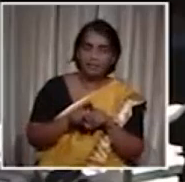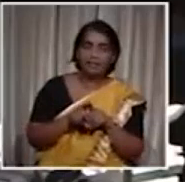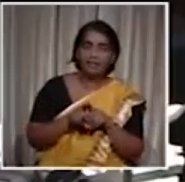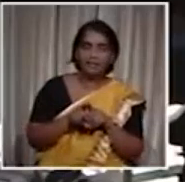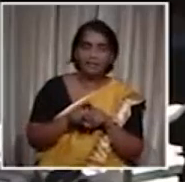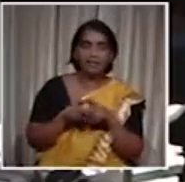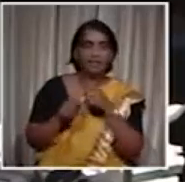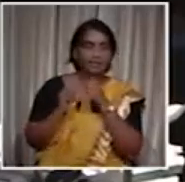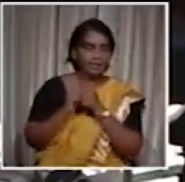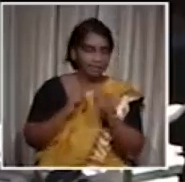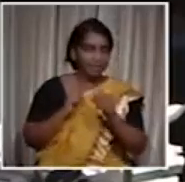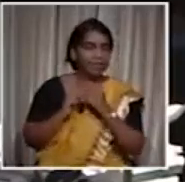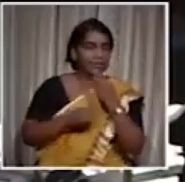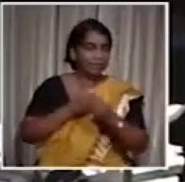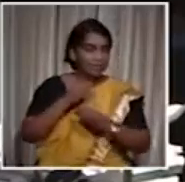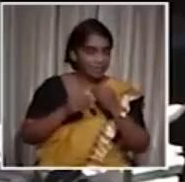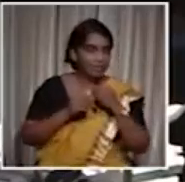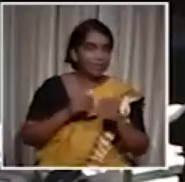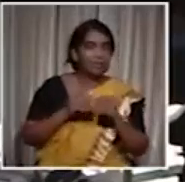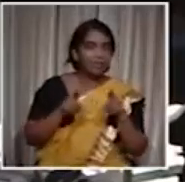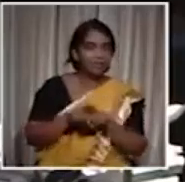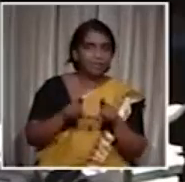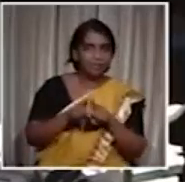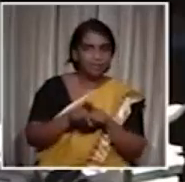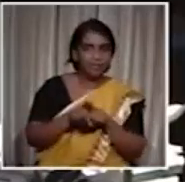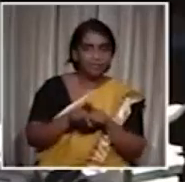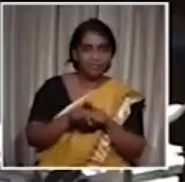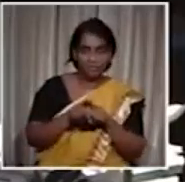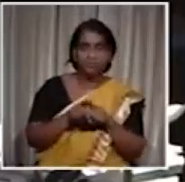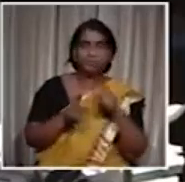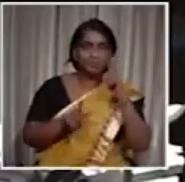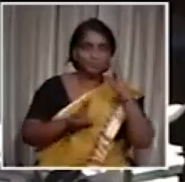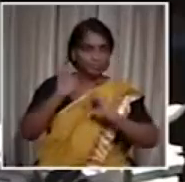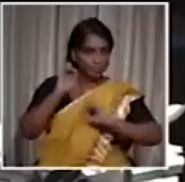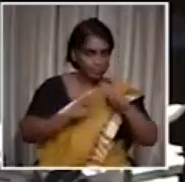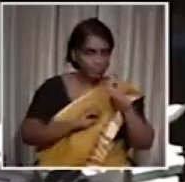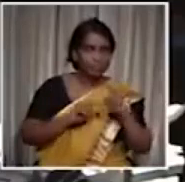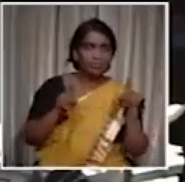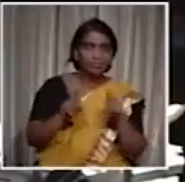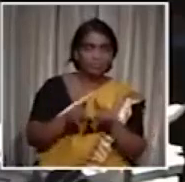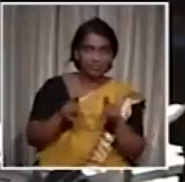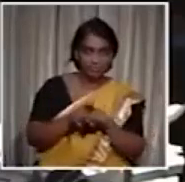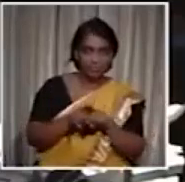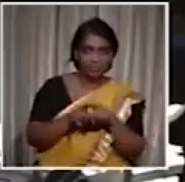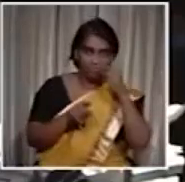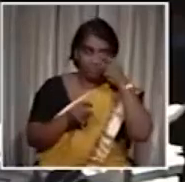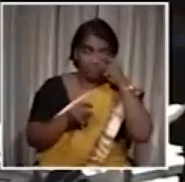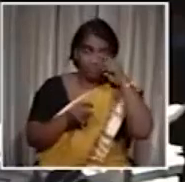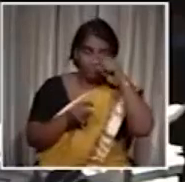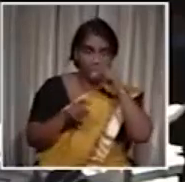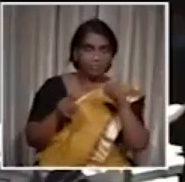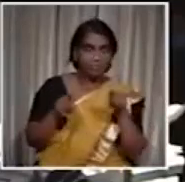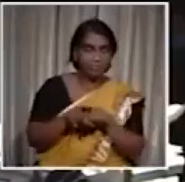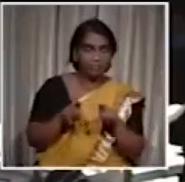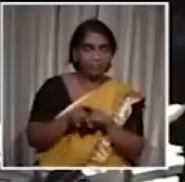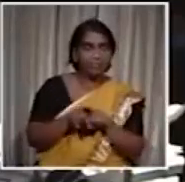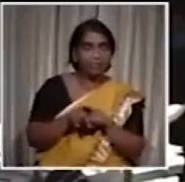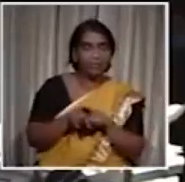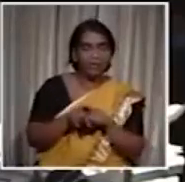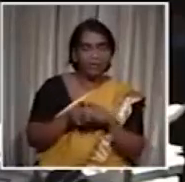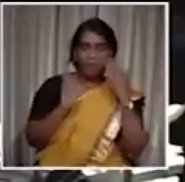නැහැ ව්‍යාපෘති වලට විරුද්ධ උනා වාණිජ වෙළඳපොළේ ණය අරගෙන තියෙන වගේ 180ක් ගත්ත එතුමා එතුමා අපෙන් පෙරලා ප්‍රශ්න කරනවා